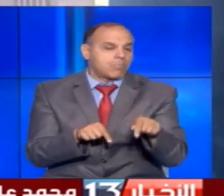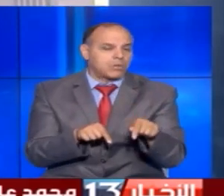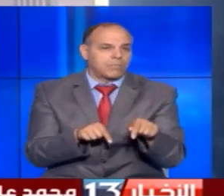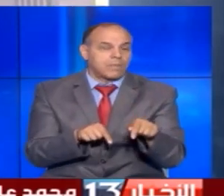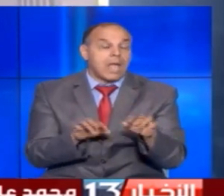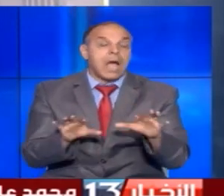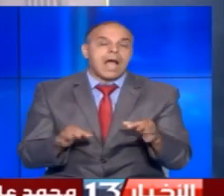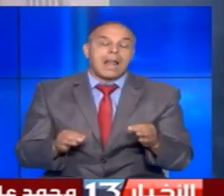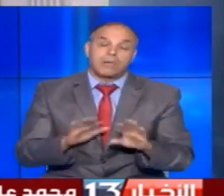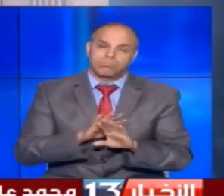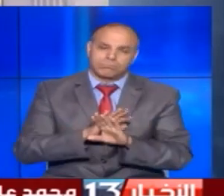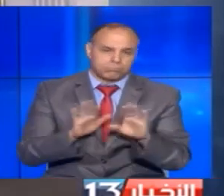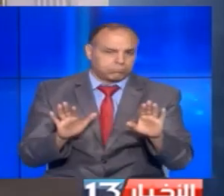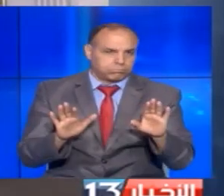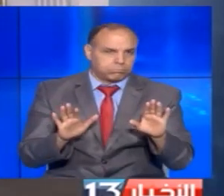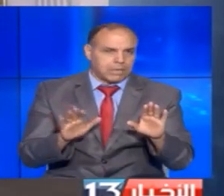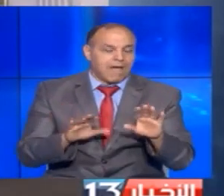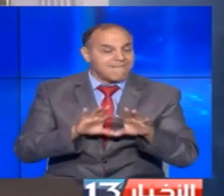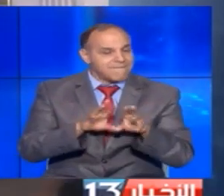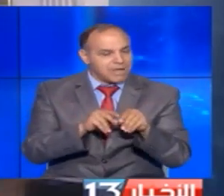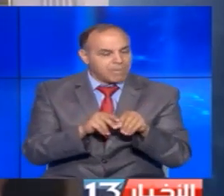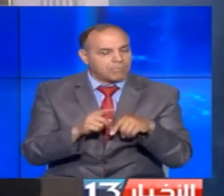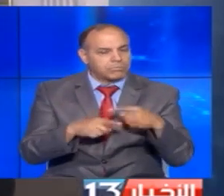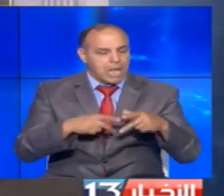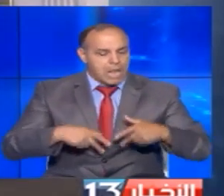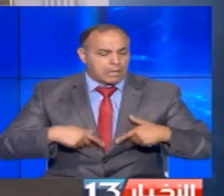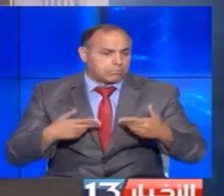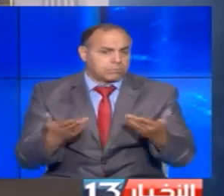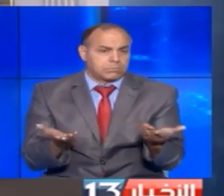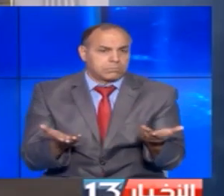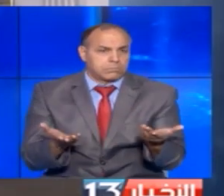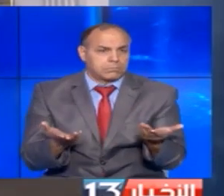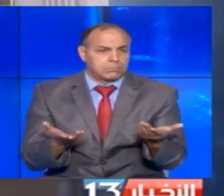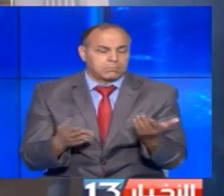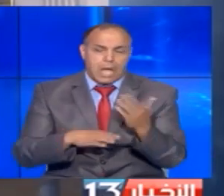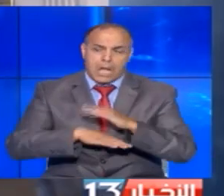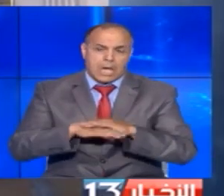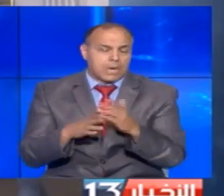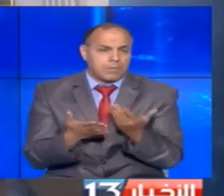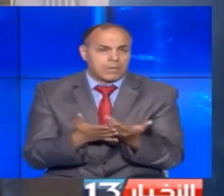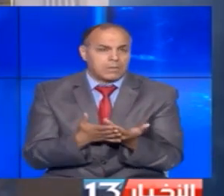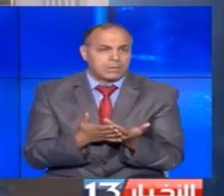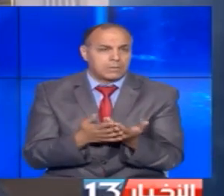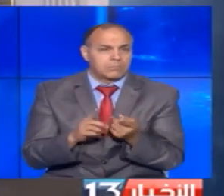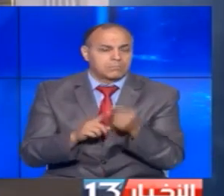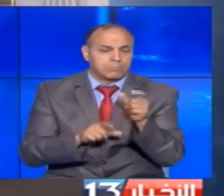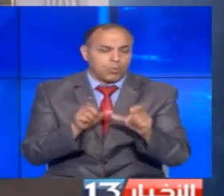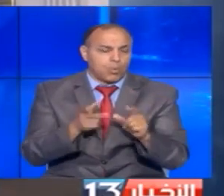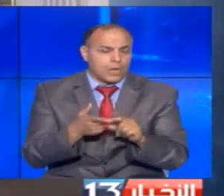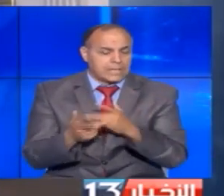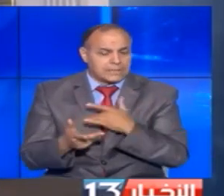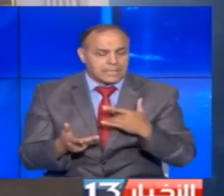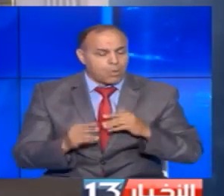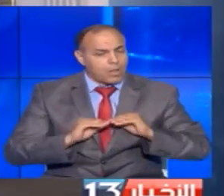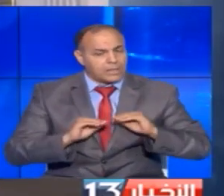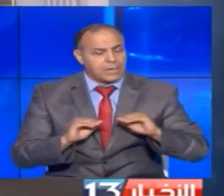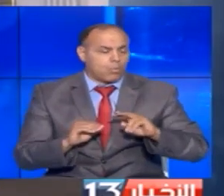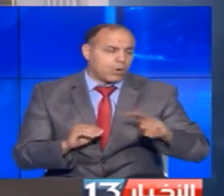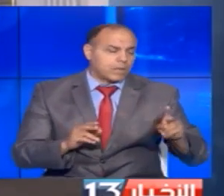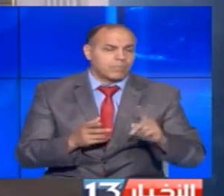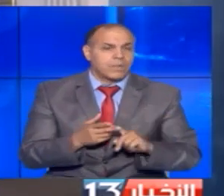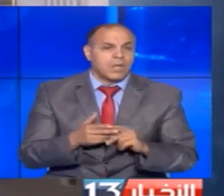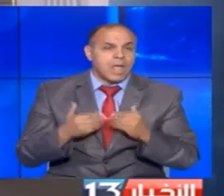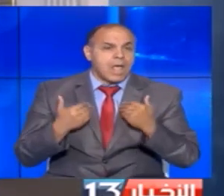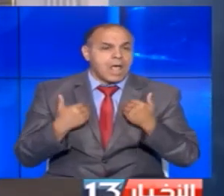الحل لنجم يخلي العائلات واسرتها تعيش بكرامه وتهتم بابنائها س حين وتعليميه او غيره